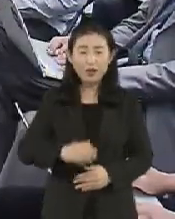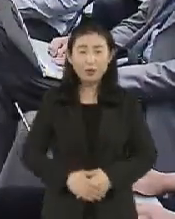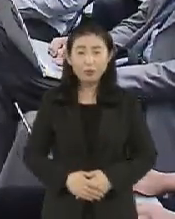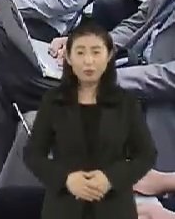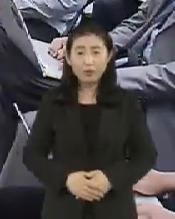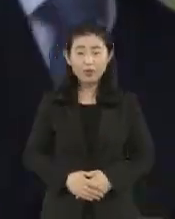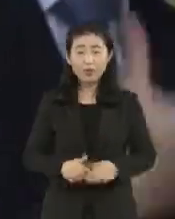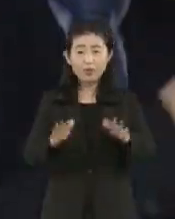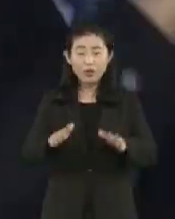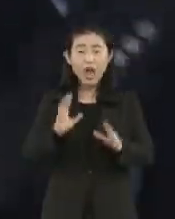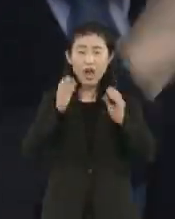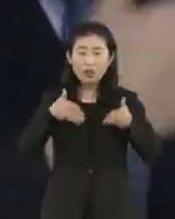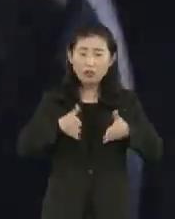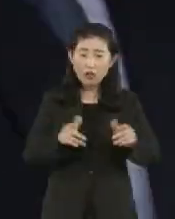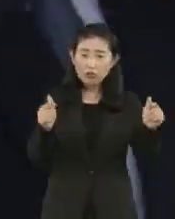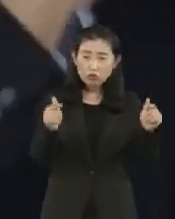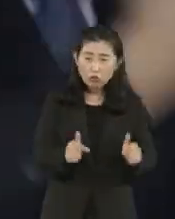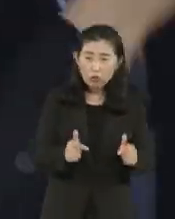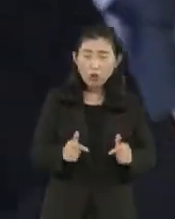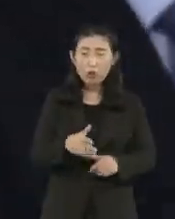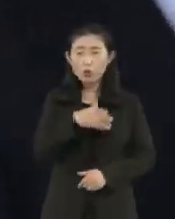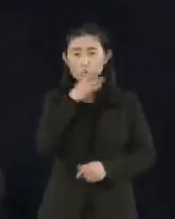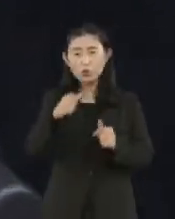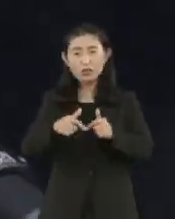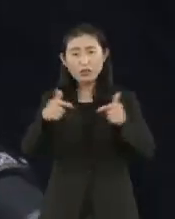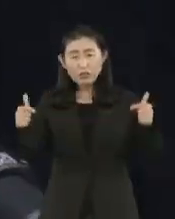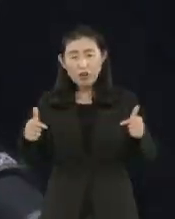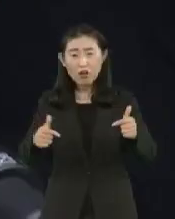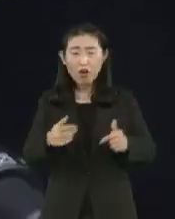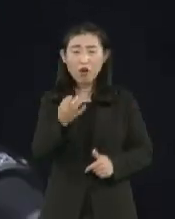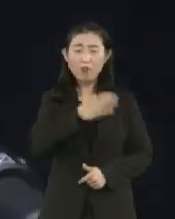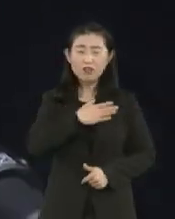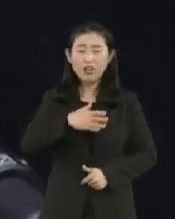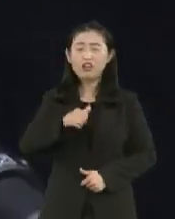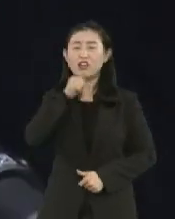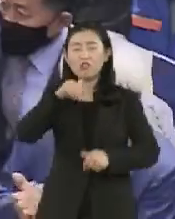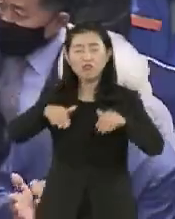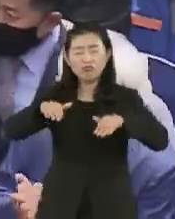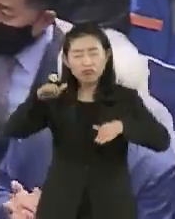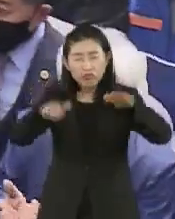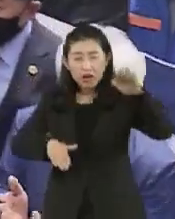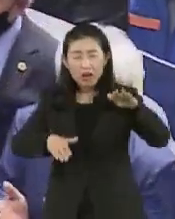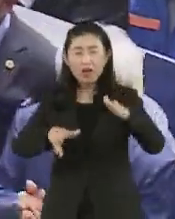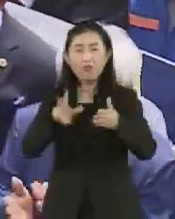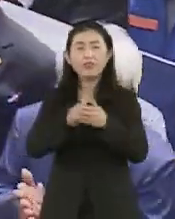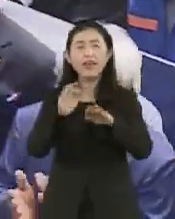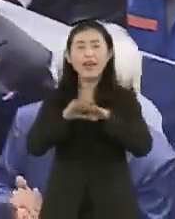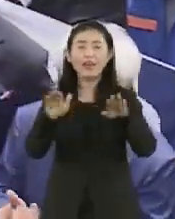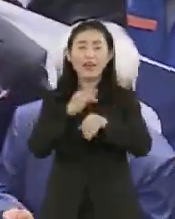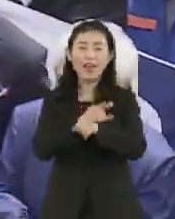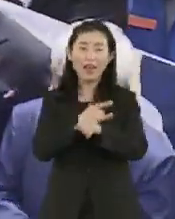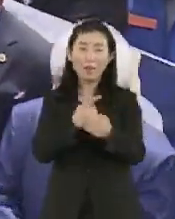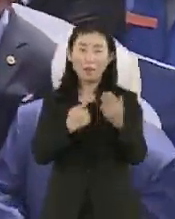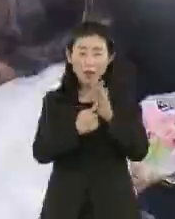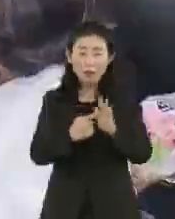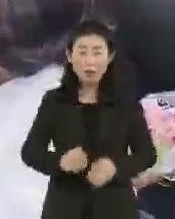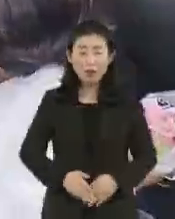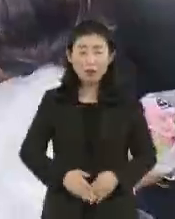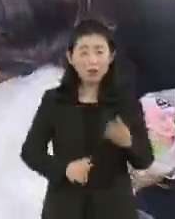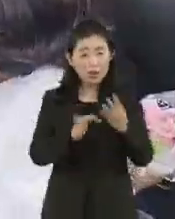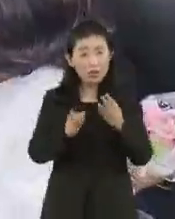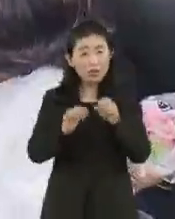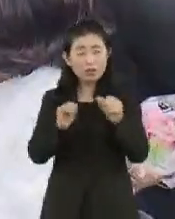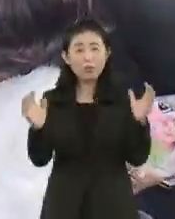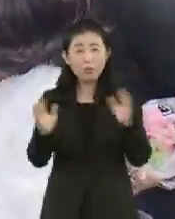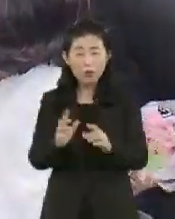도정 철학이 어떤 저출산 양극화 고령화 예쁨을 국정에 적용하겠다는 그 역도 내놨습니다 4 5인 가정이 살